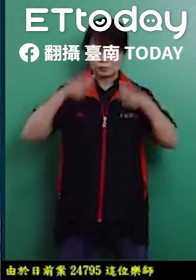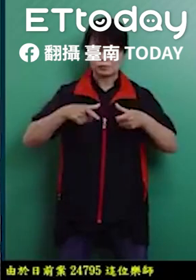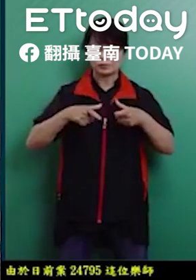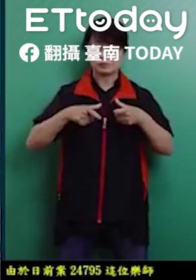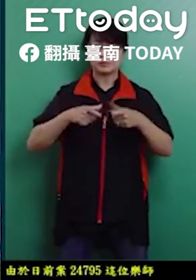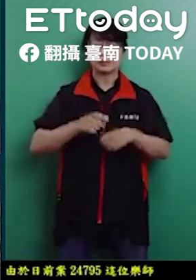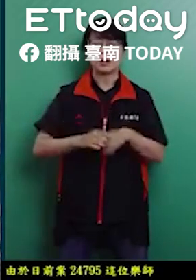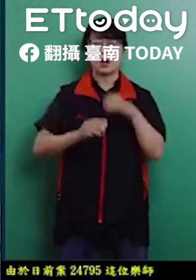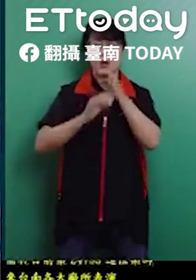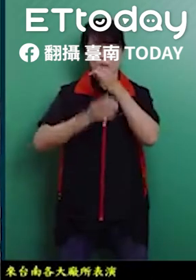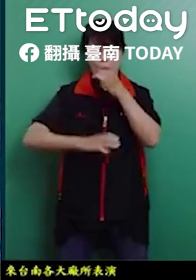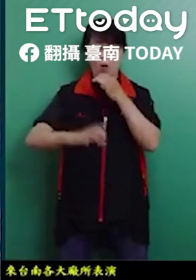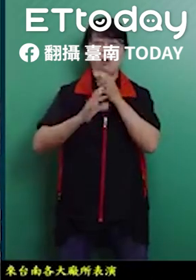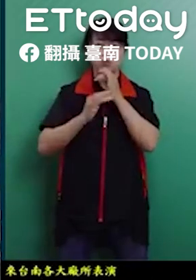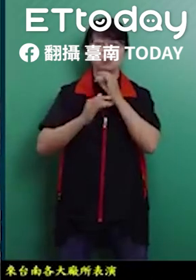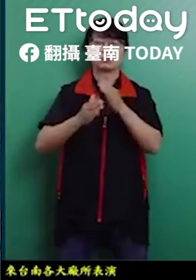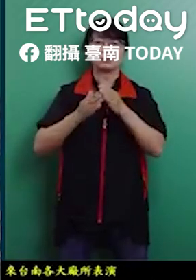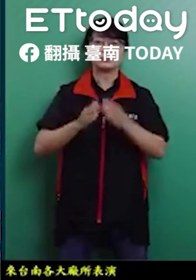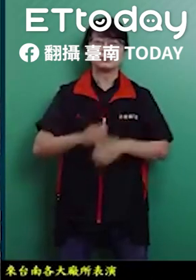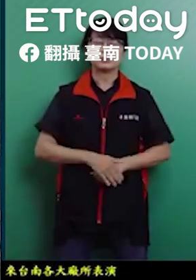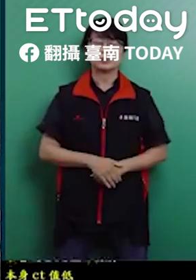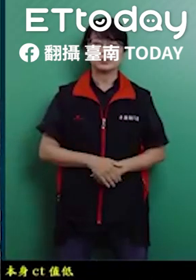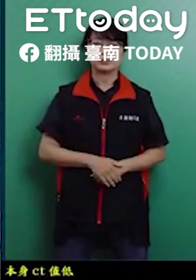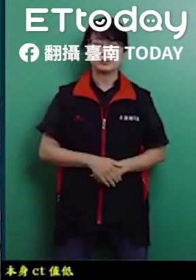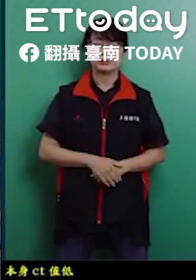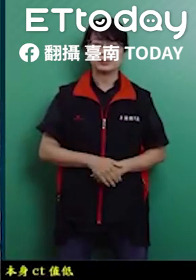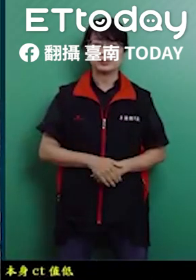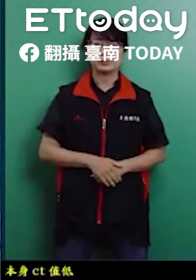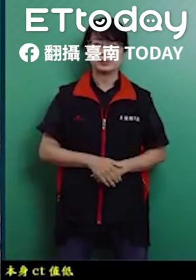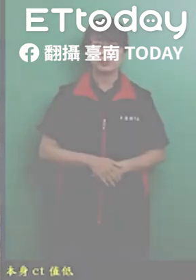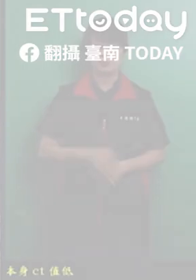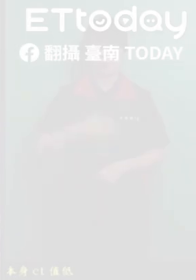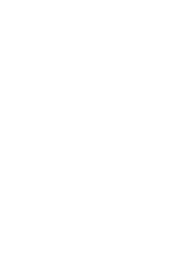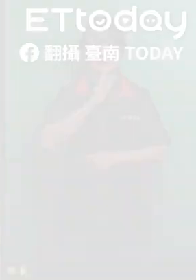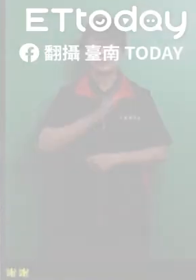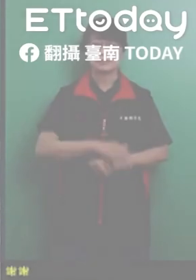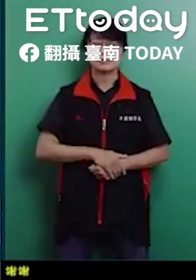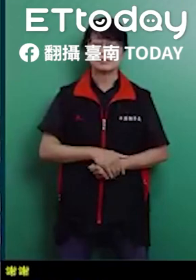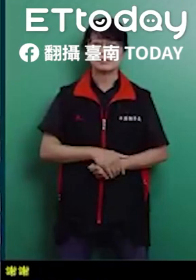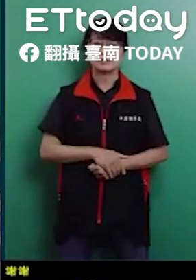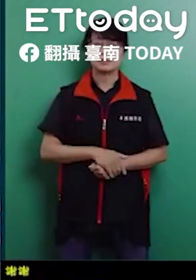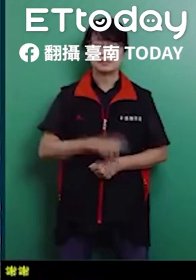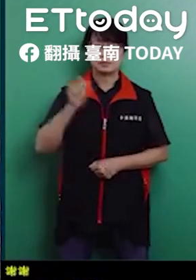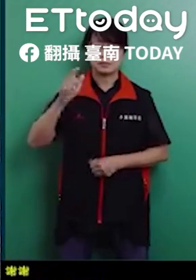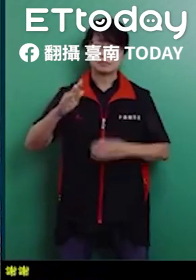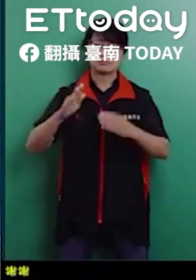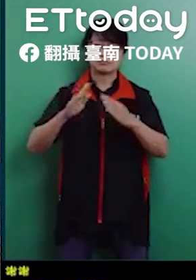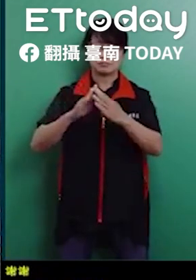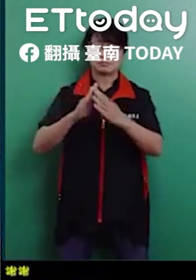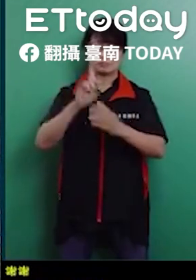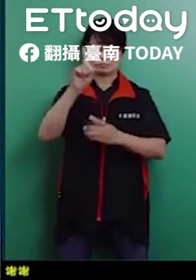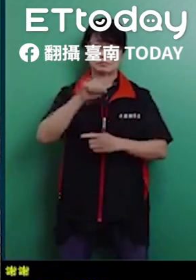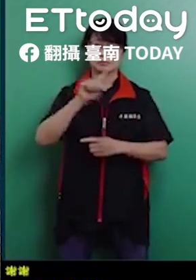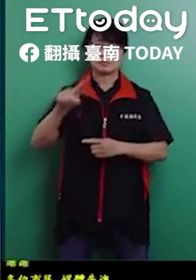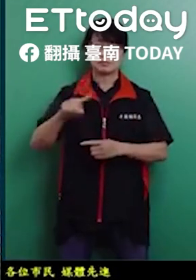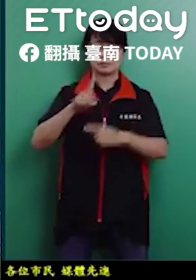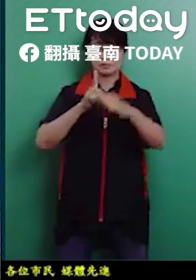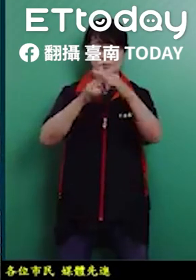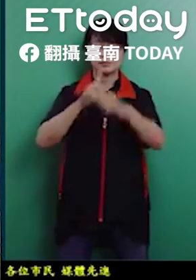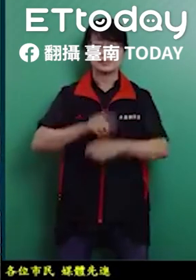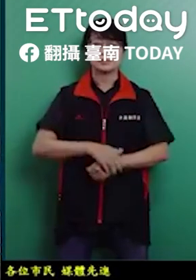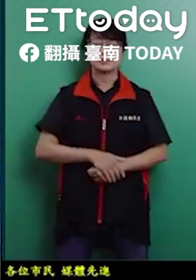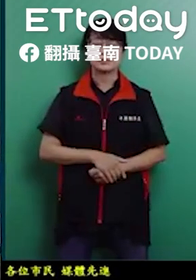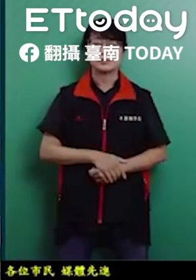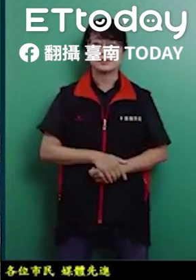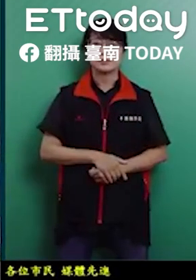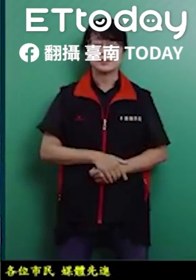下来用力吹奏，哦，然后当然这个就风险高一些。台南是有一例，不过